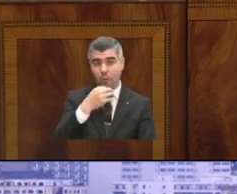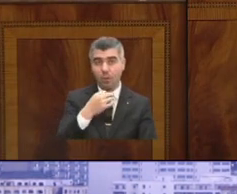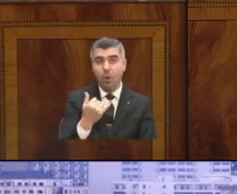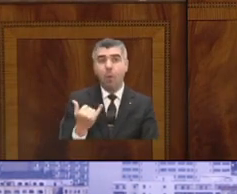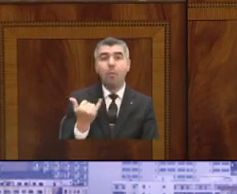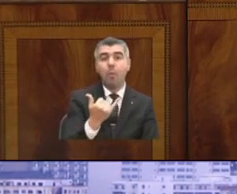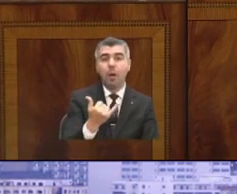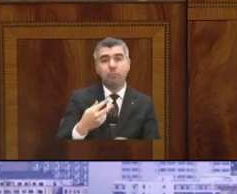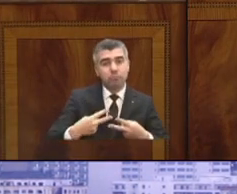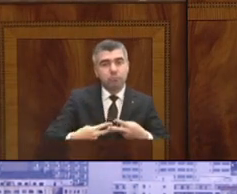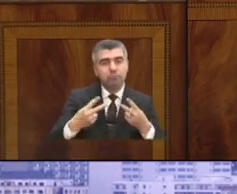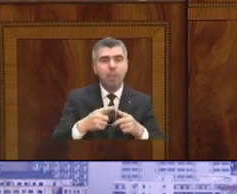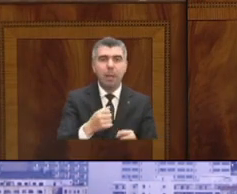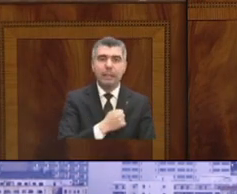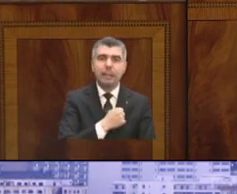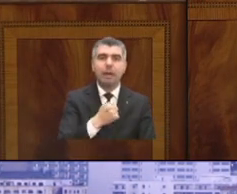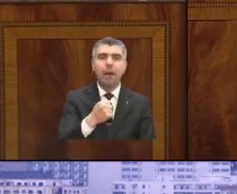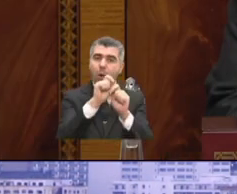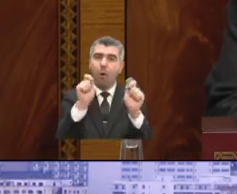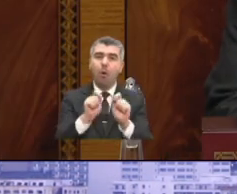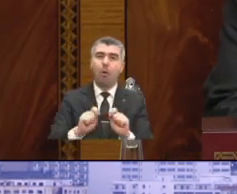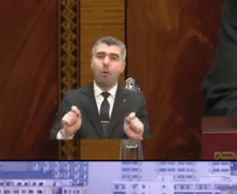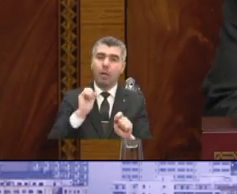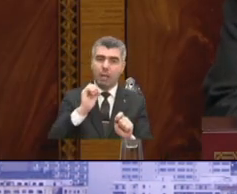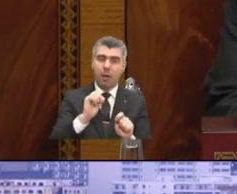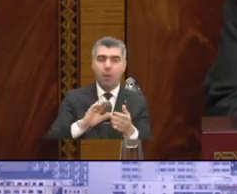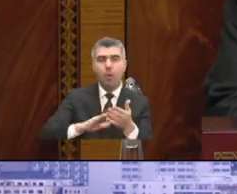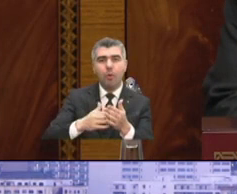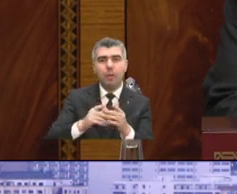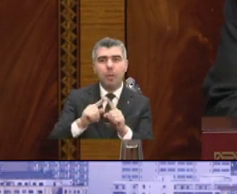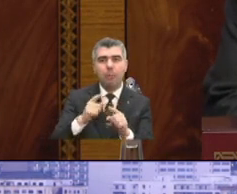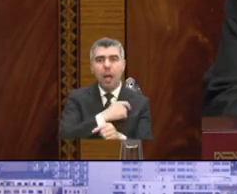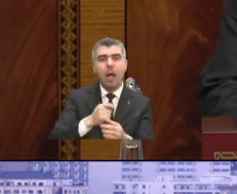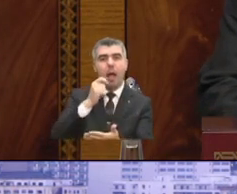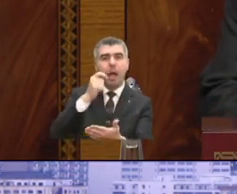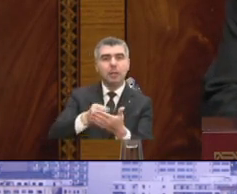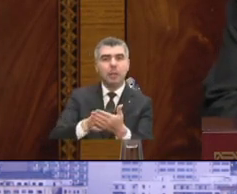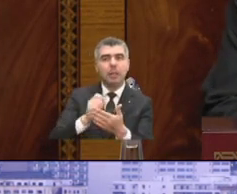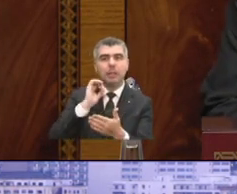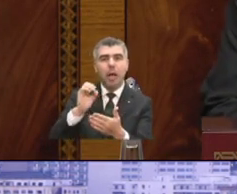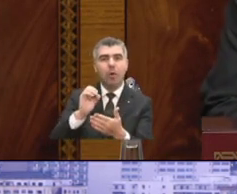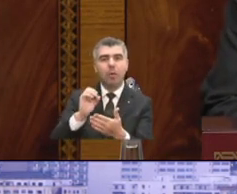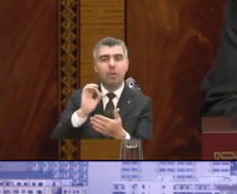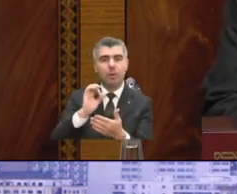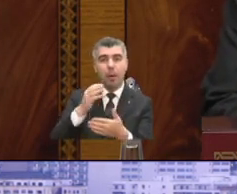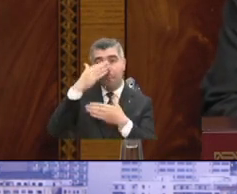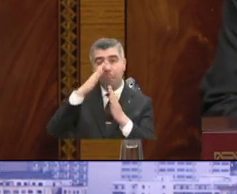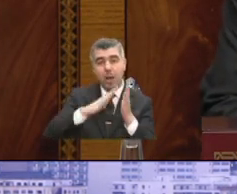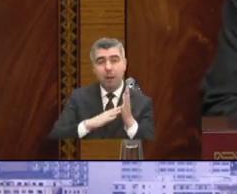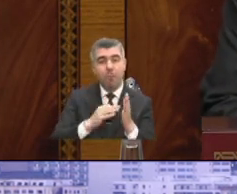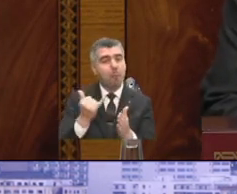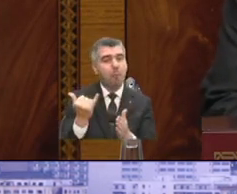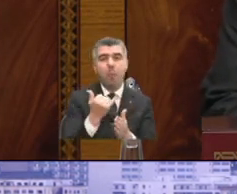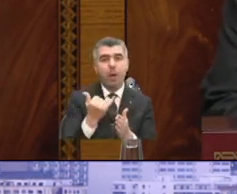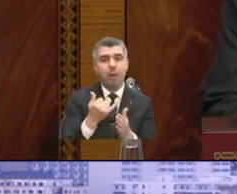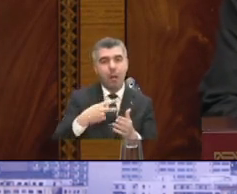هذه المستوى هذا هو انه في الايام الاخيره مجلس المستشارين المغربي حظيه بمقعد بمراقب